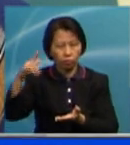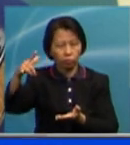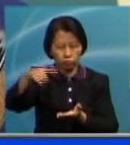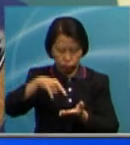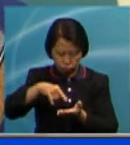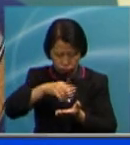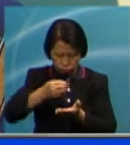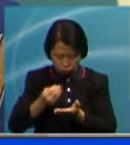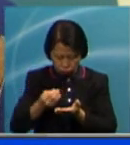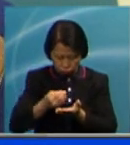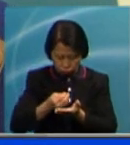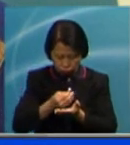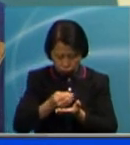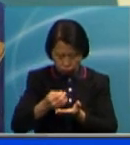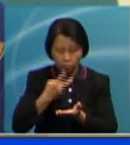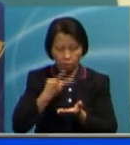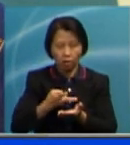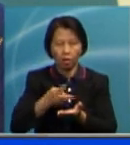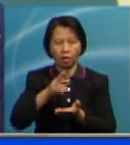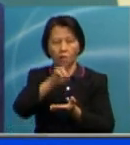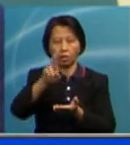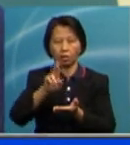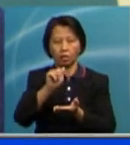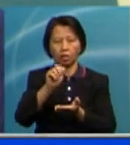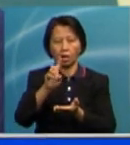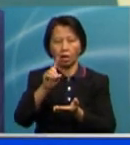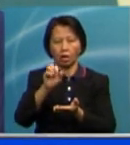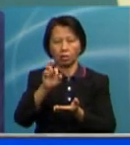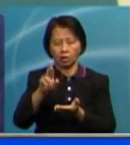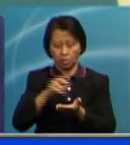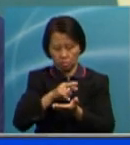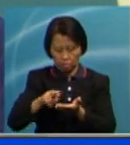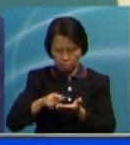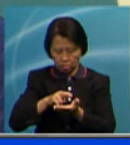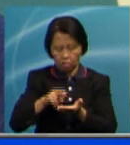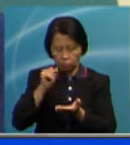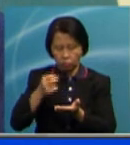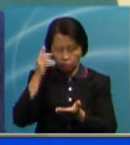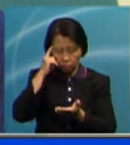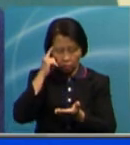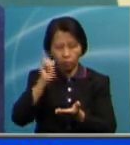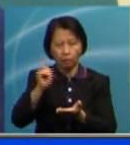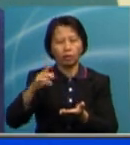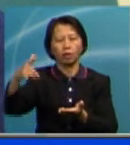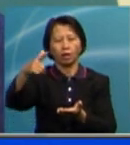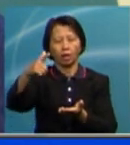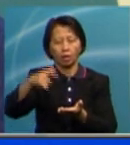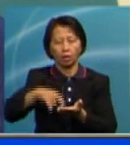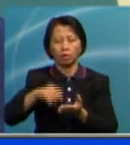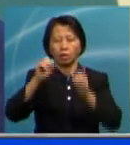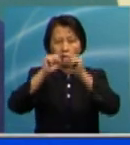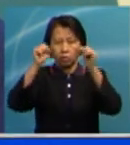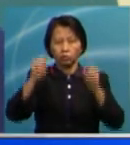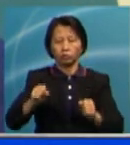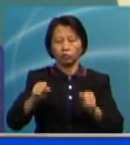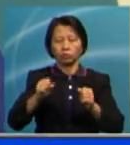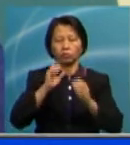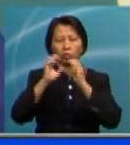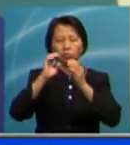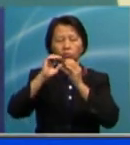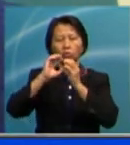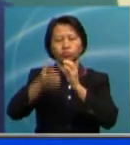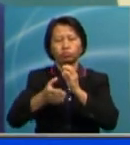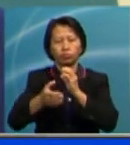Jadi ada komunikasi ada e apa eh Radar pun bisa menangkap sementara ini sistem komunikasi terputus ya